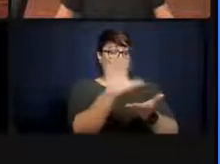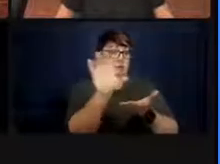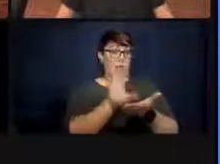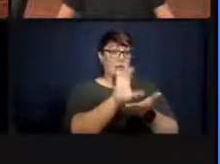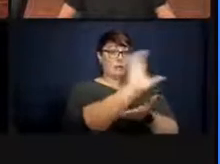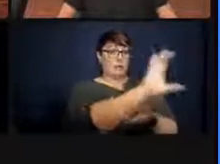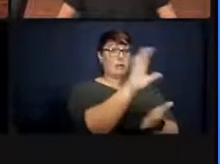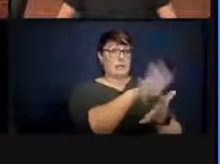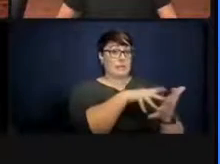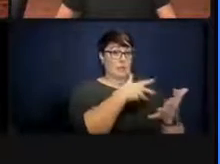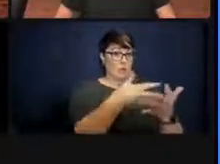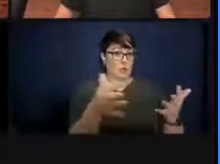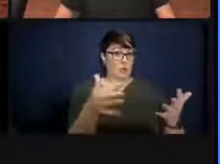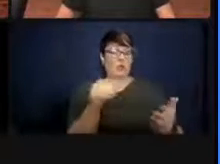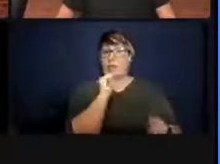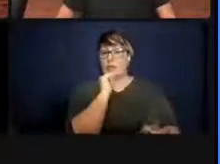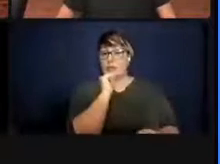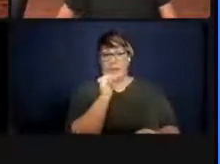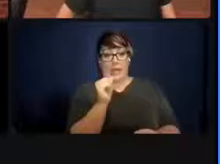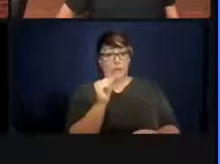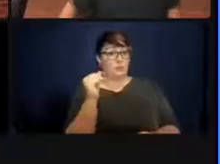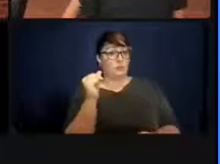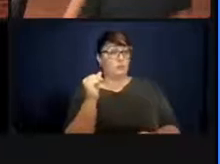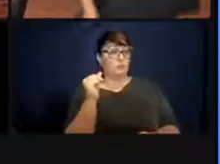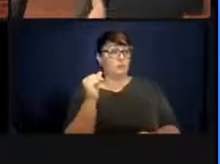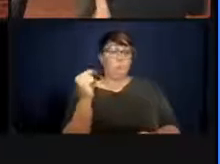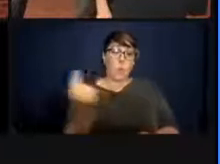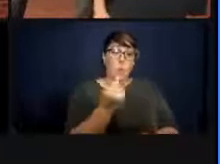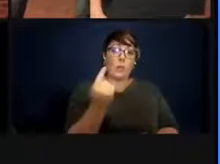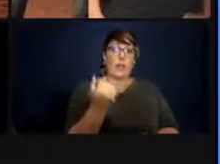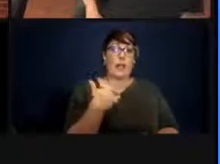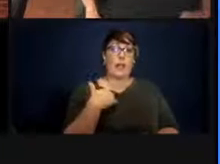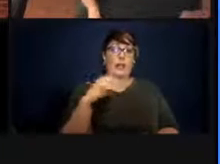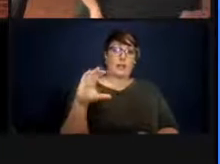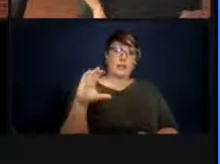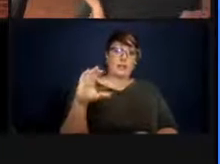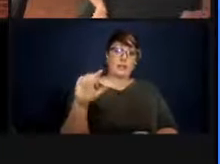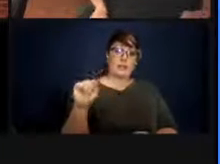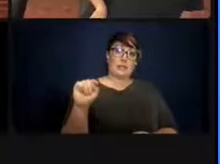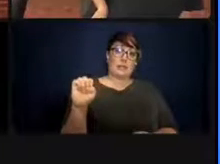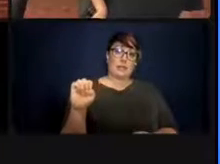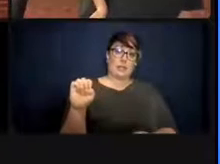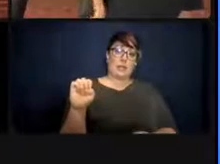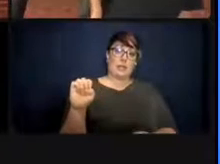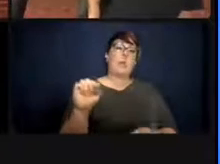ومع دخول ومع كل هذا التمويل لنا الآن